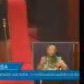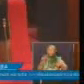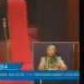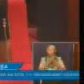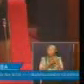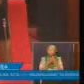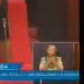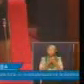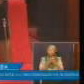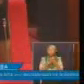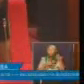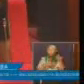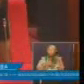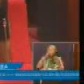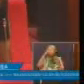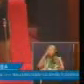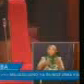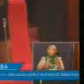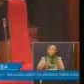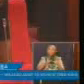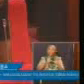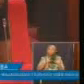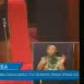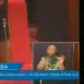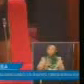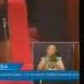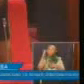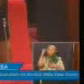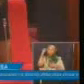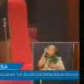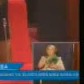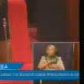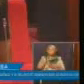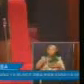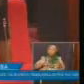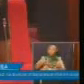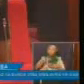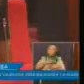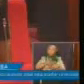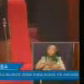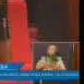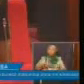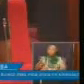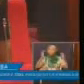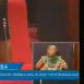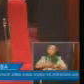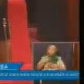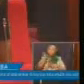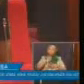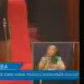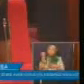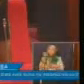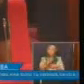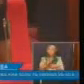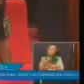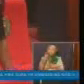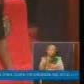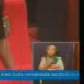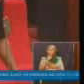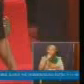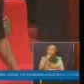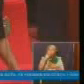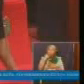hekima ya Mheshimiwa Rais wetu, leo hii tusingekuwa na taifa linaitwa Tanzania, na leo